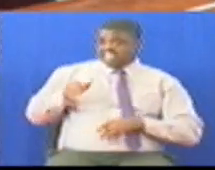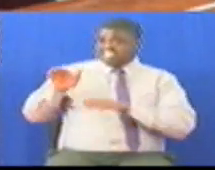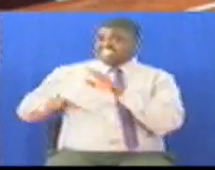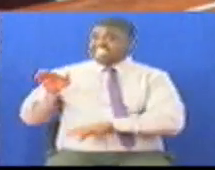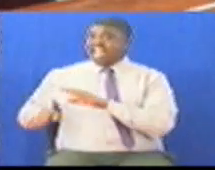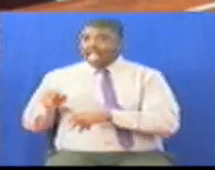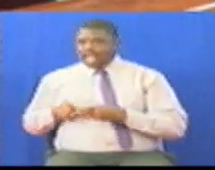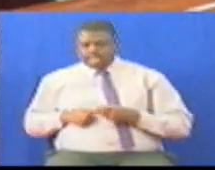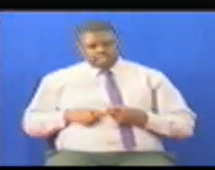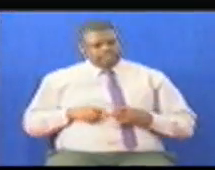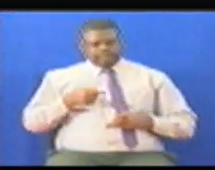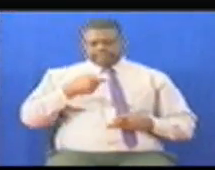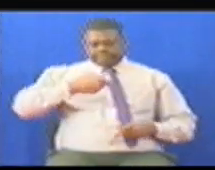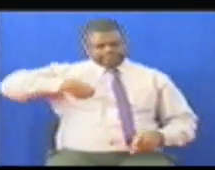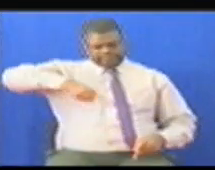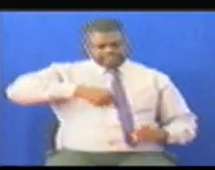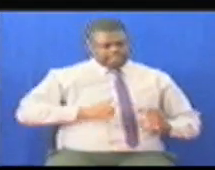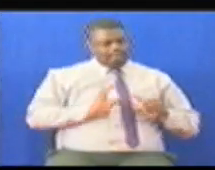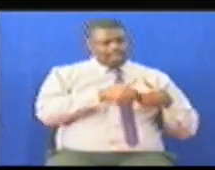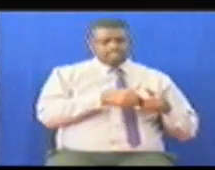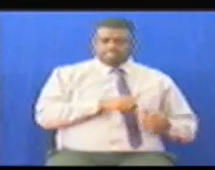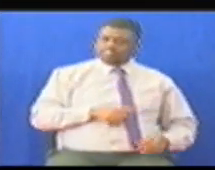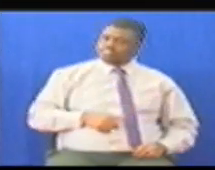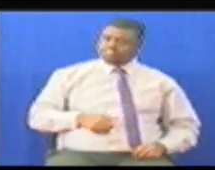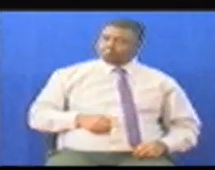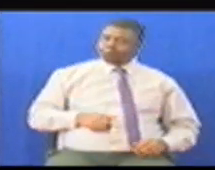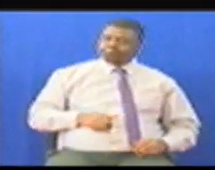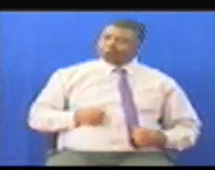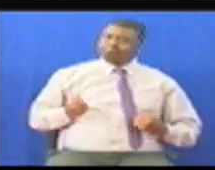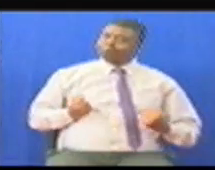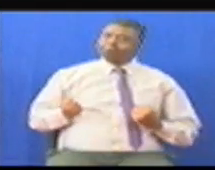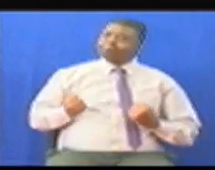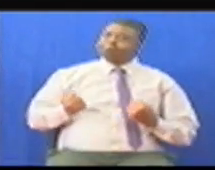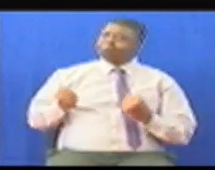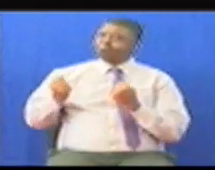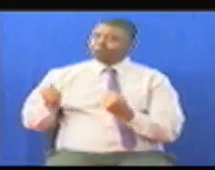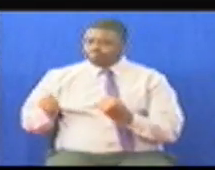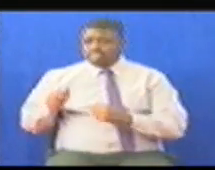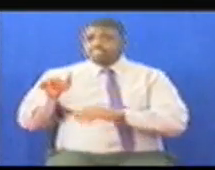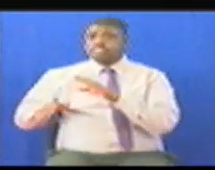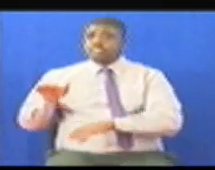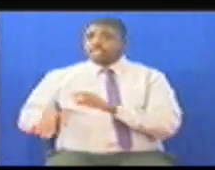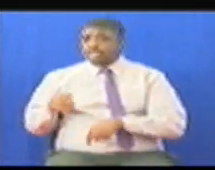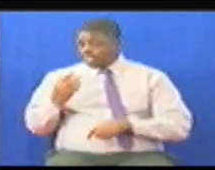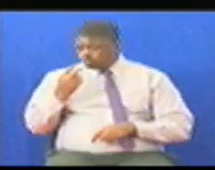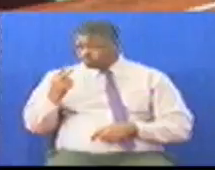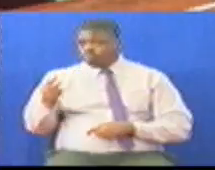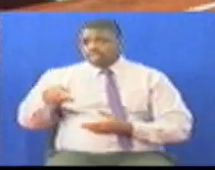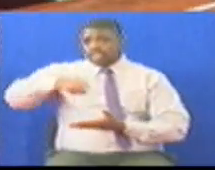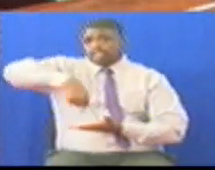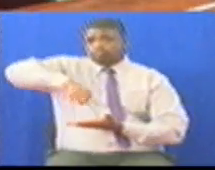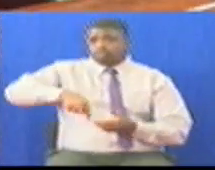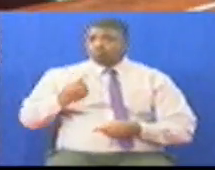kamati Singida, mkoa wa Singida. Tulikwenda na kamati pale Singida Manispaa. Tumekuta one stop center ya kuwasaidia hawa